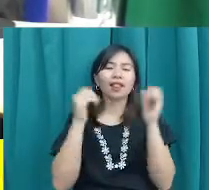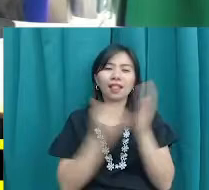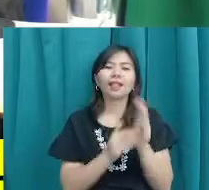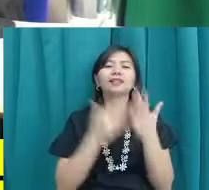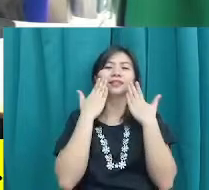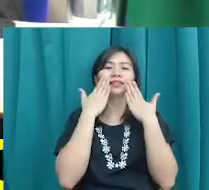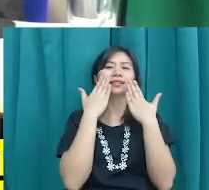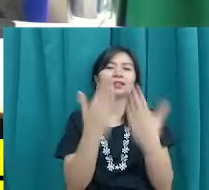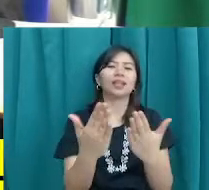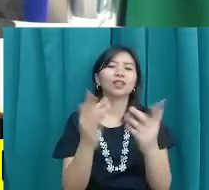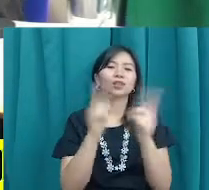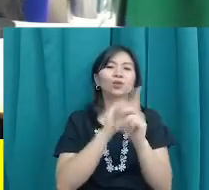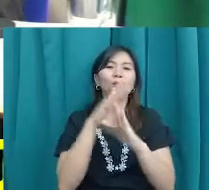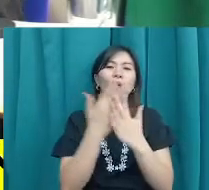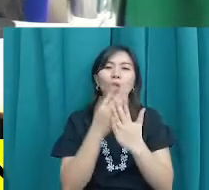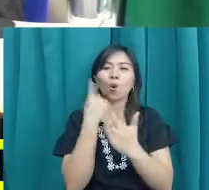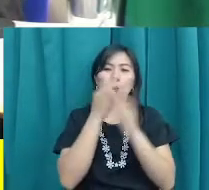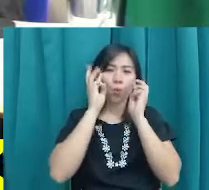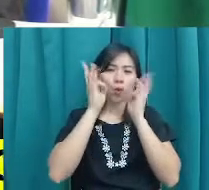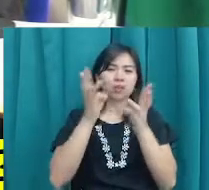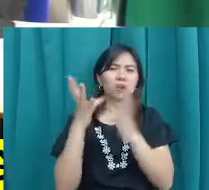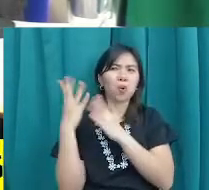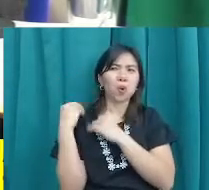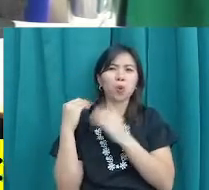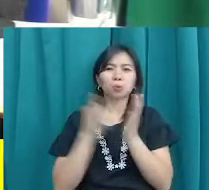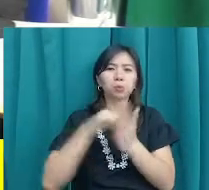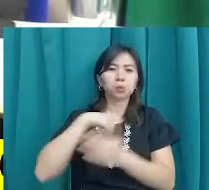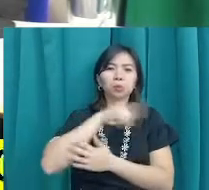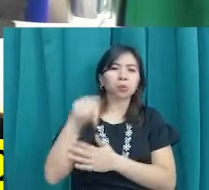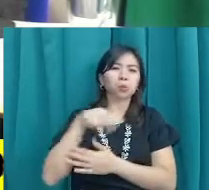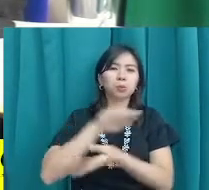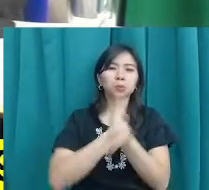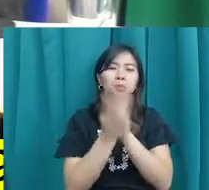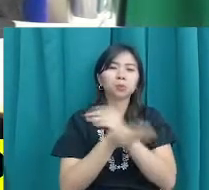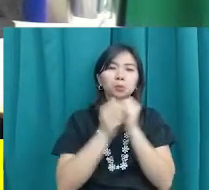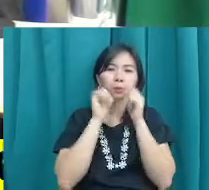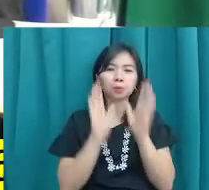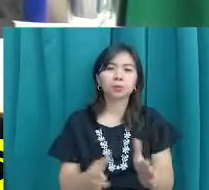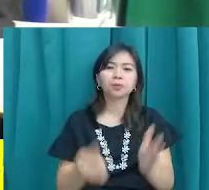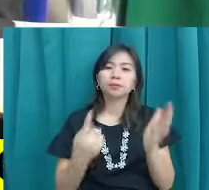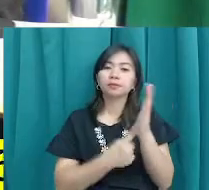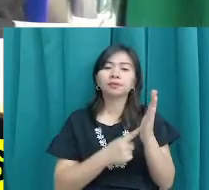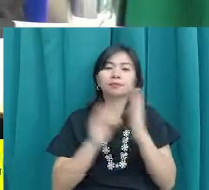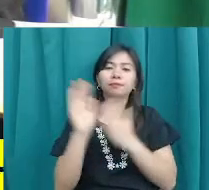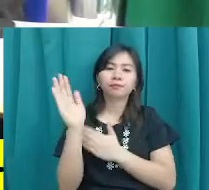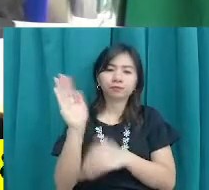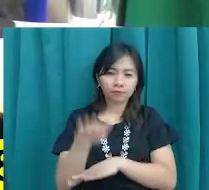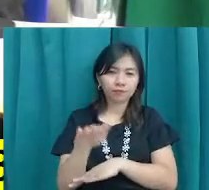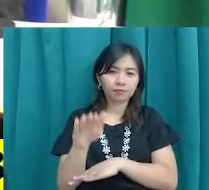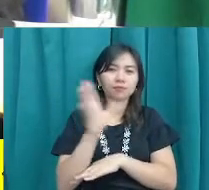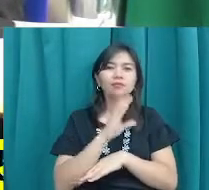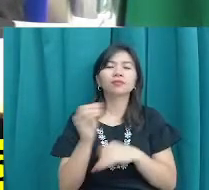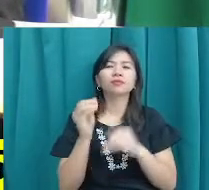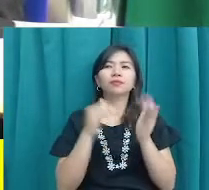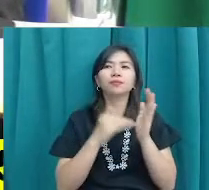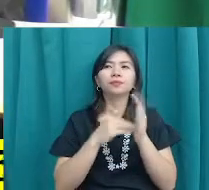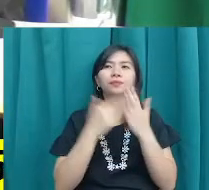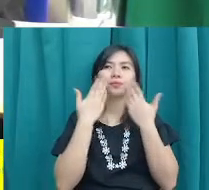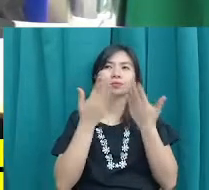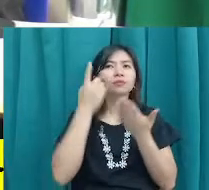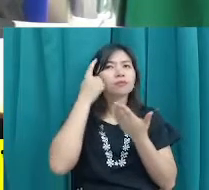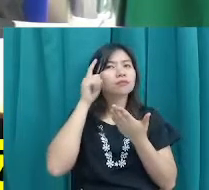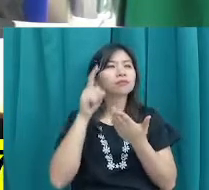po sa lahat ng sumubaybay. I hope we've been a blessing sa inyo ngayon tanghali po na ito. Maraming salamat po sa lahat ng sumubaybay po sa ating pong